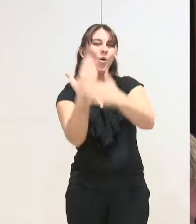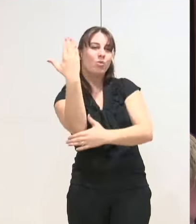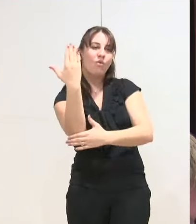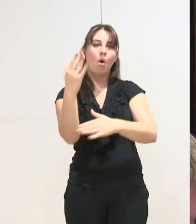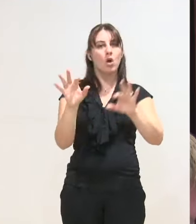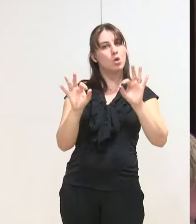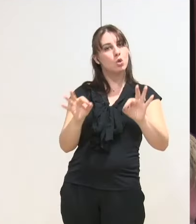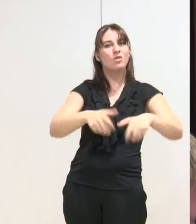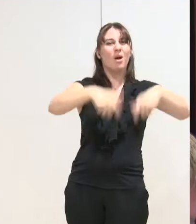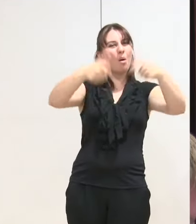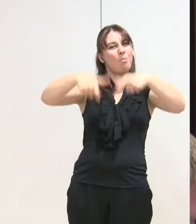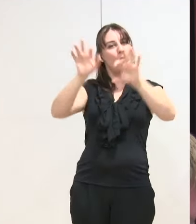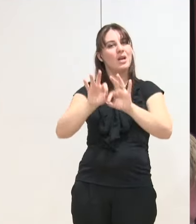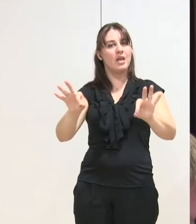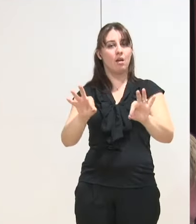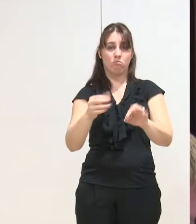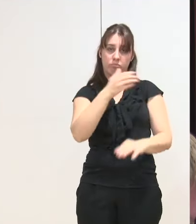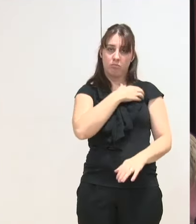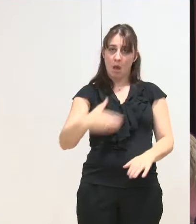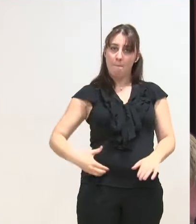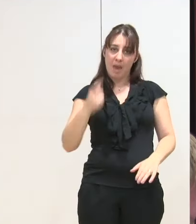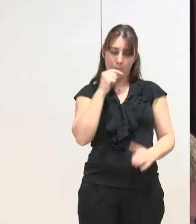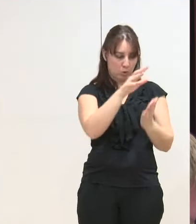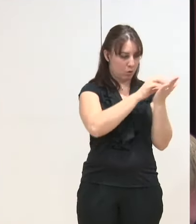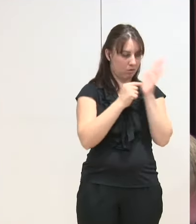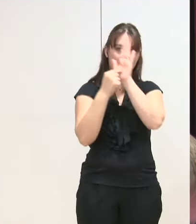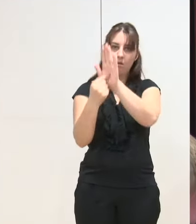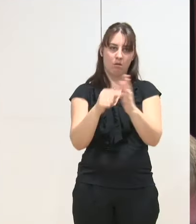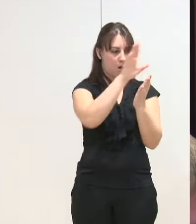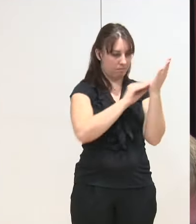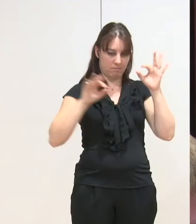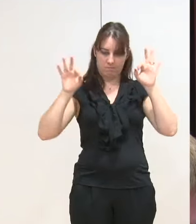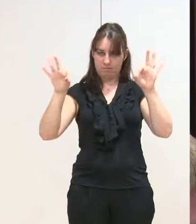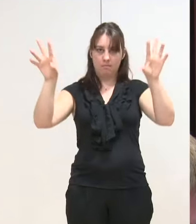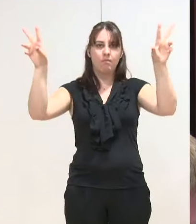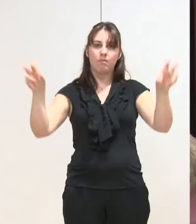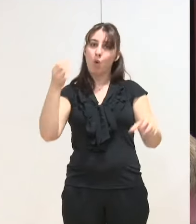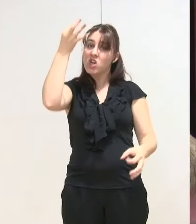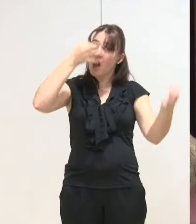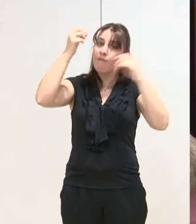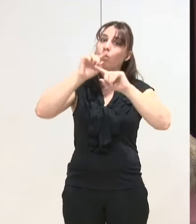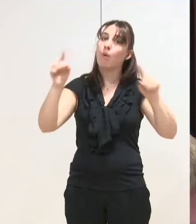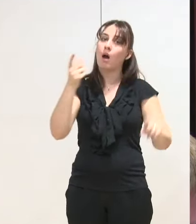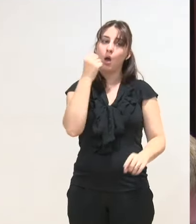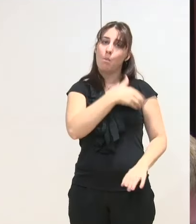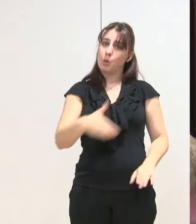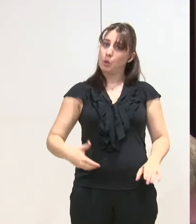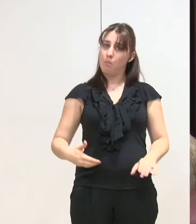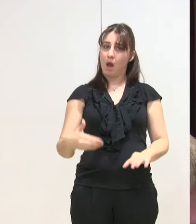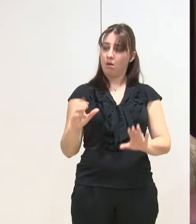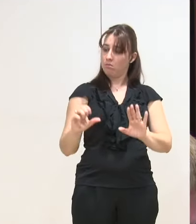sobres mobiliers je reprends les termes du maire et je n'invente pas ces chiffres monsieur le maire les a annoncé pour la première fois très